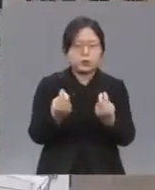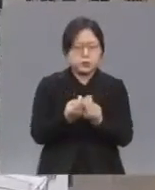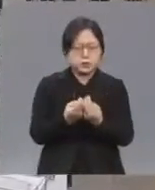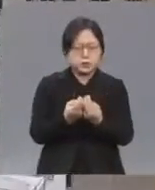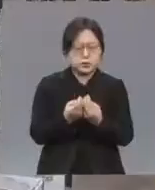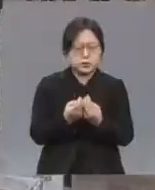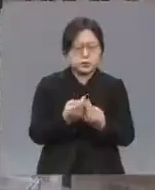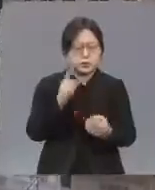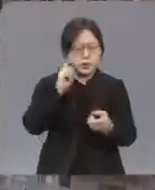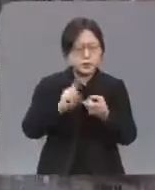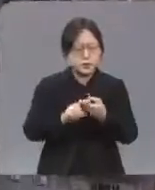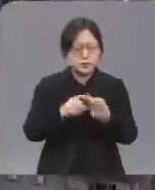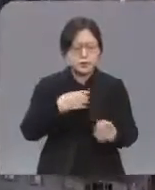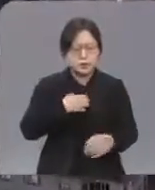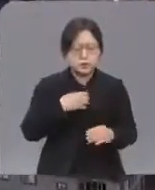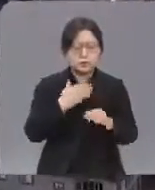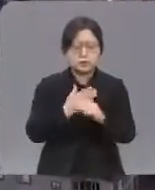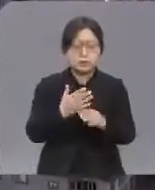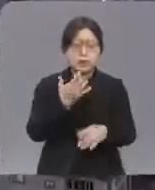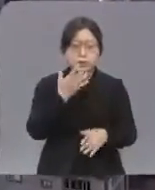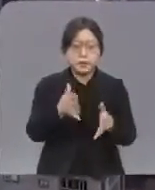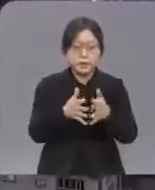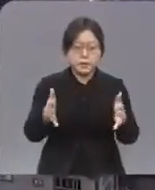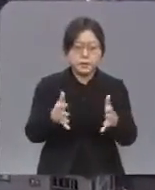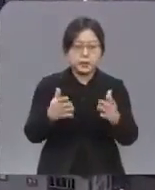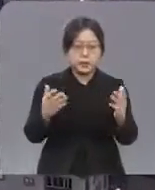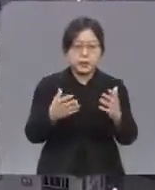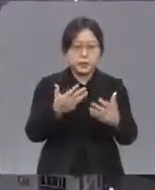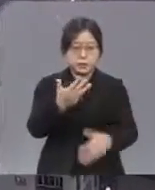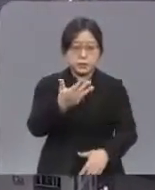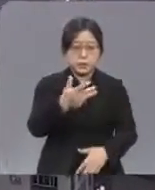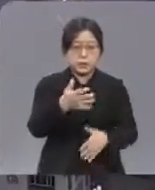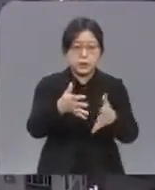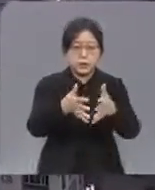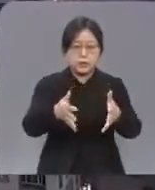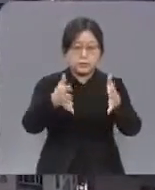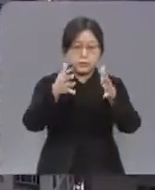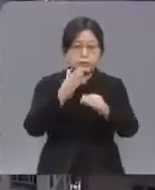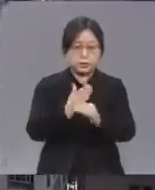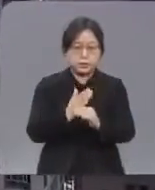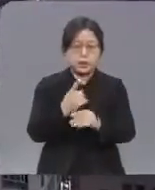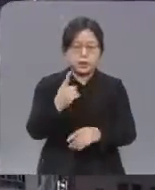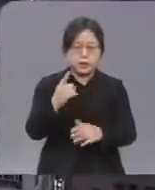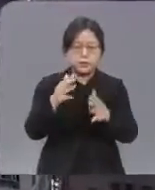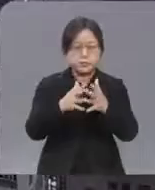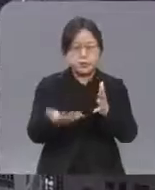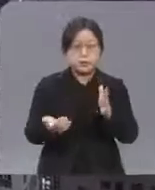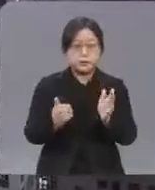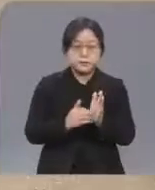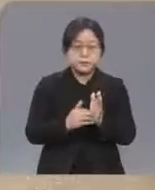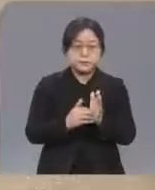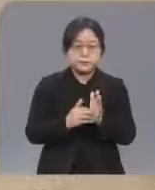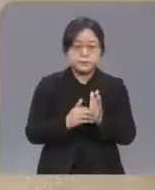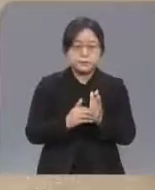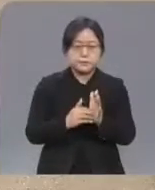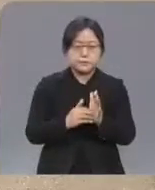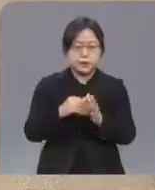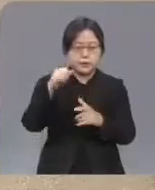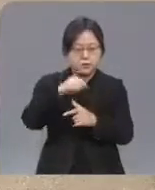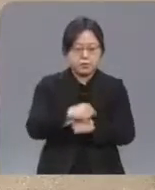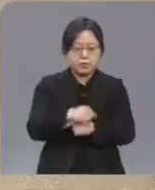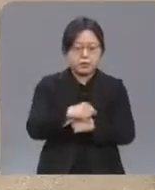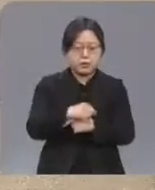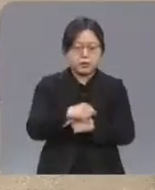관심이자 걱정입니다. 화정 아이파크는 모두 8개 동, 그중 한 개 동이 무너졌습니다.